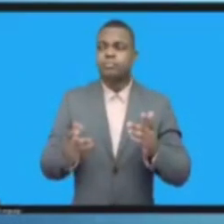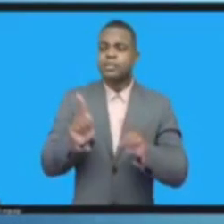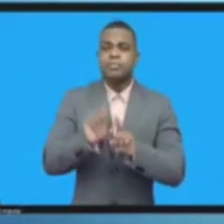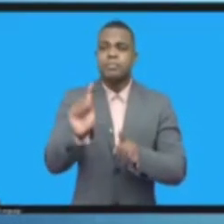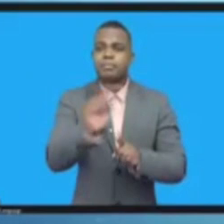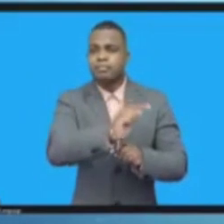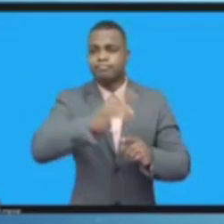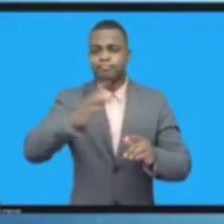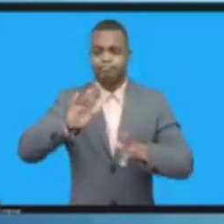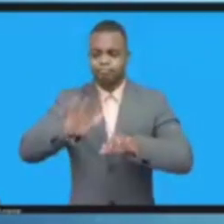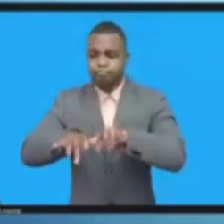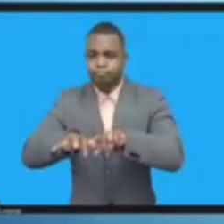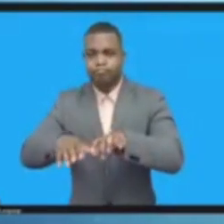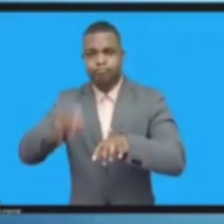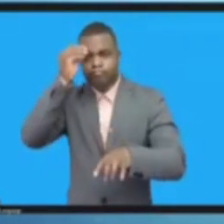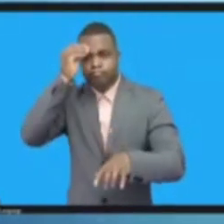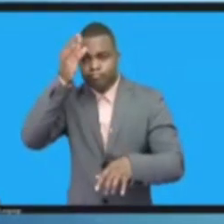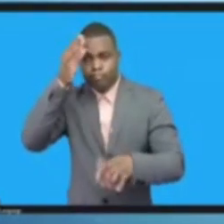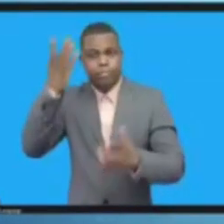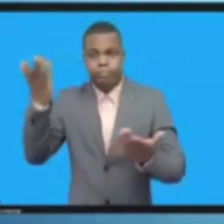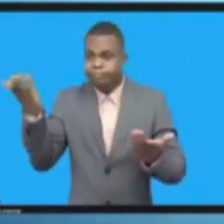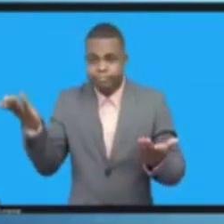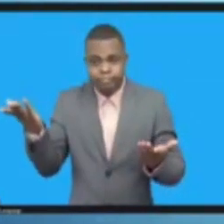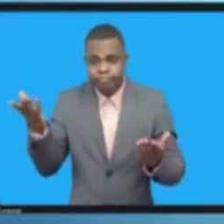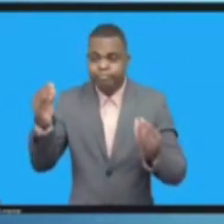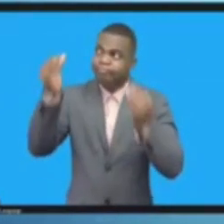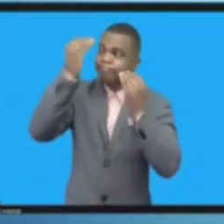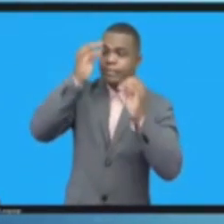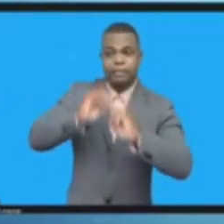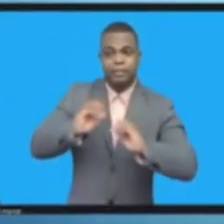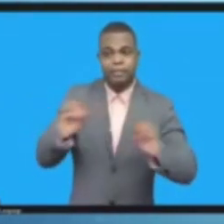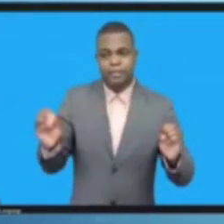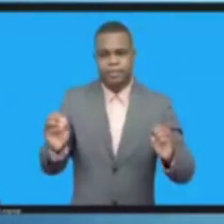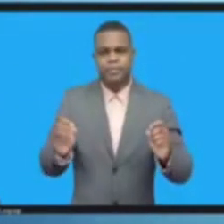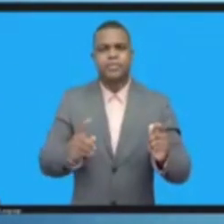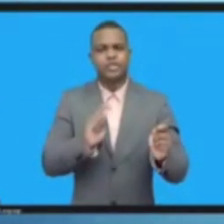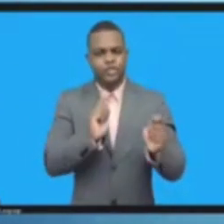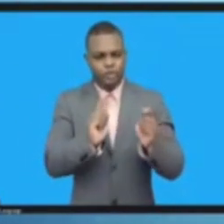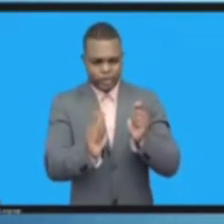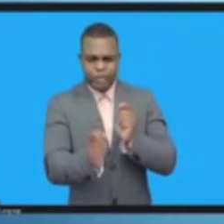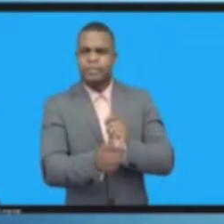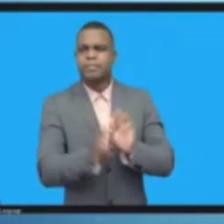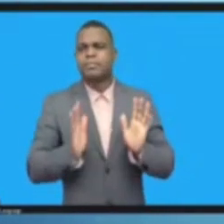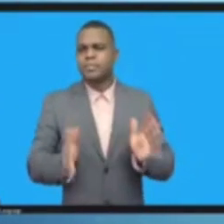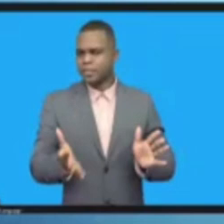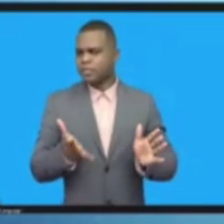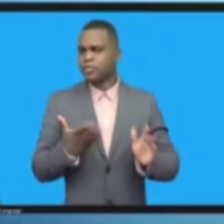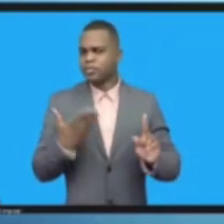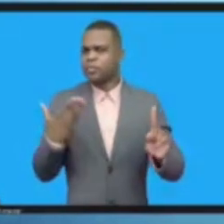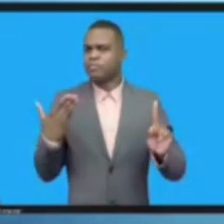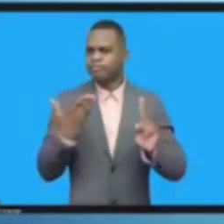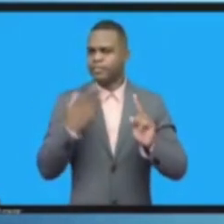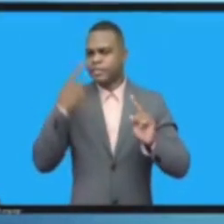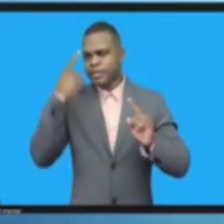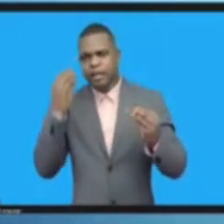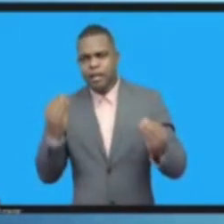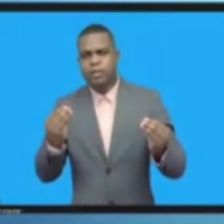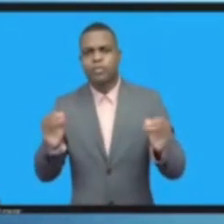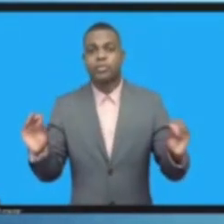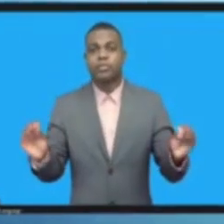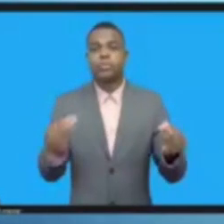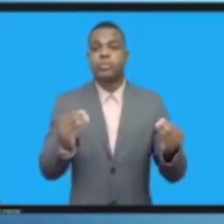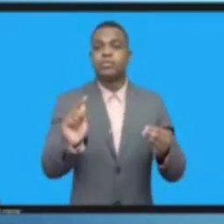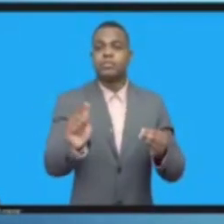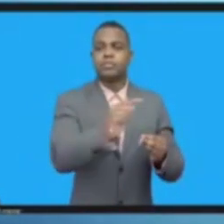puissent profiter de situations et il faut voir comment les jeunes peuvent apporter leurs compétences à